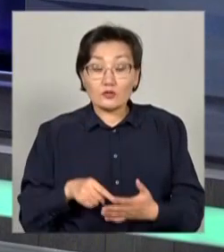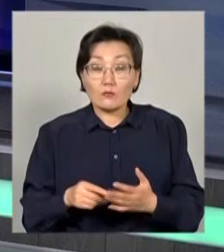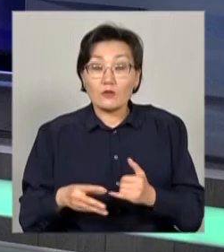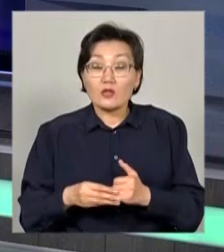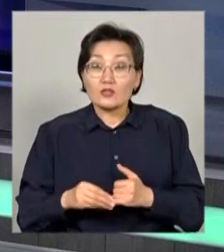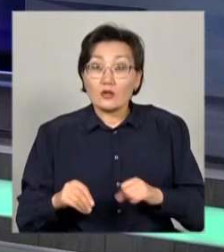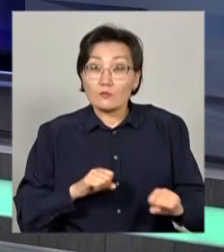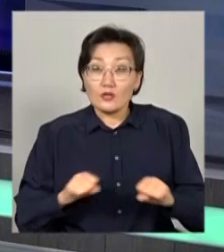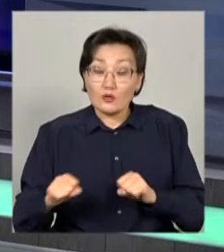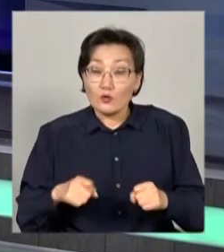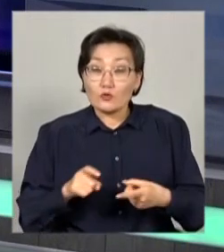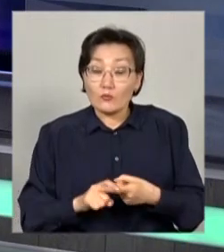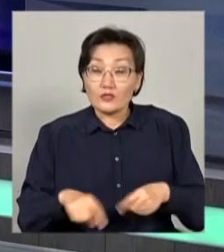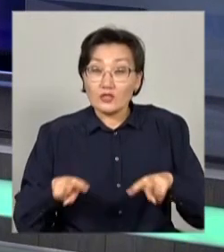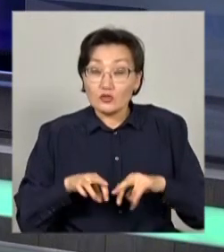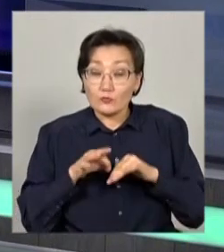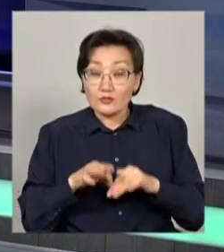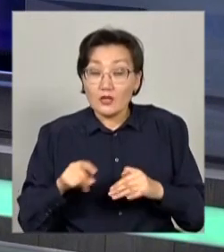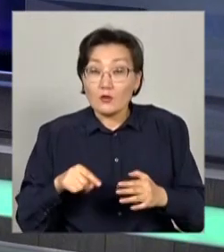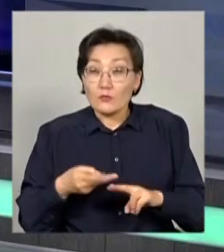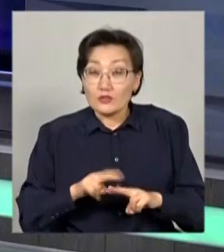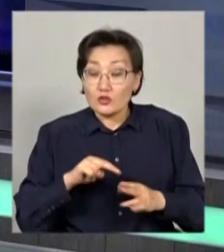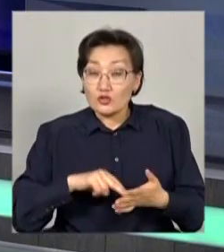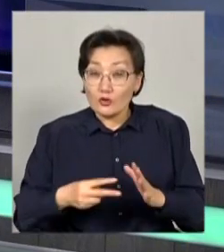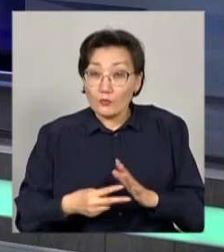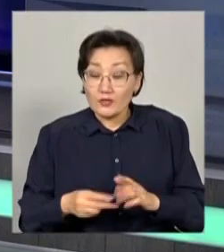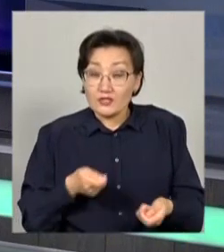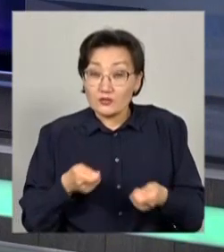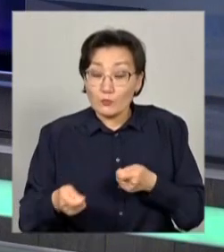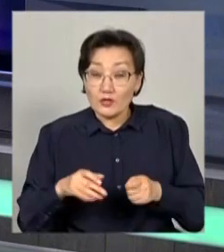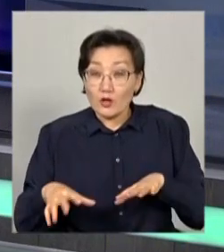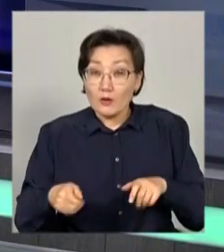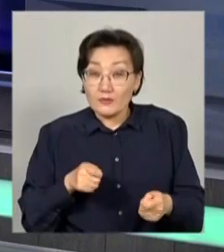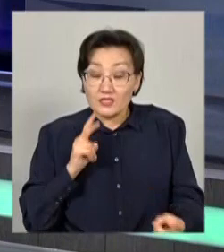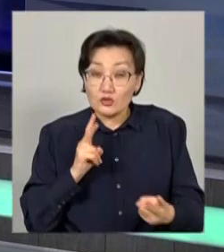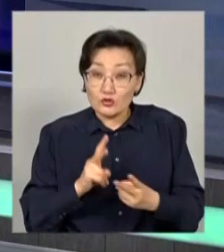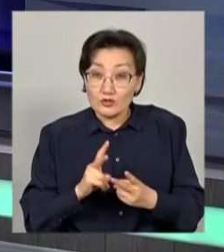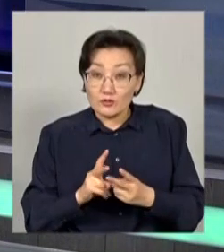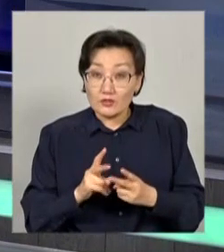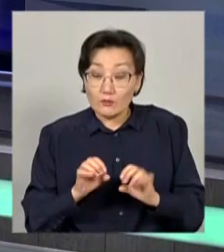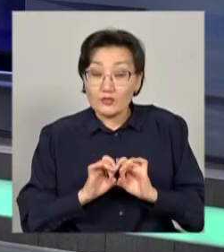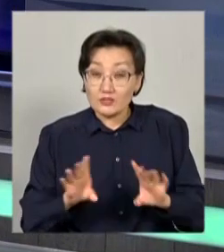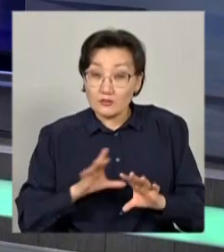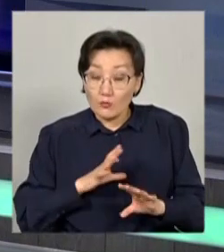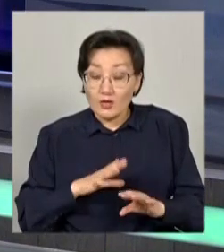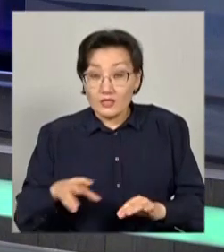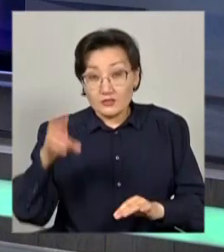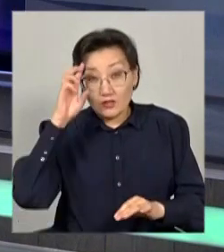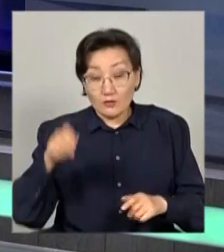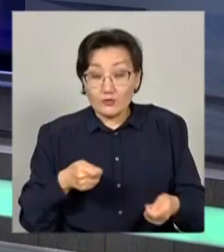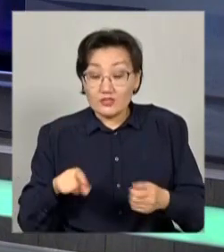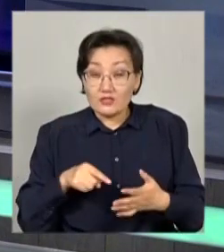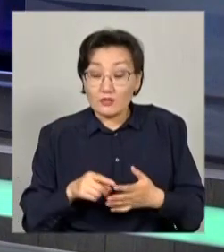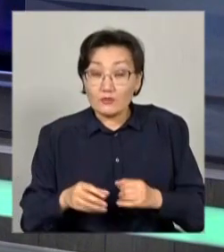сейсмаудит жүргізілет. Мұндай жоспарды мегаполис башысы Ерболат Досаев президент қабылдауында айтты. Мемлекет башысы қаланың